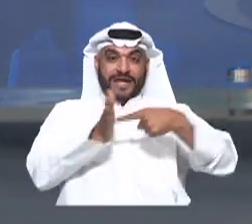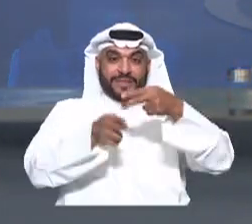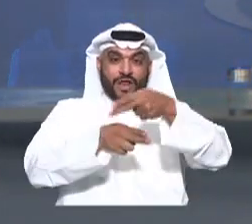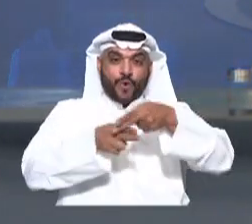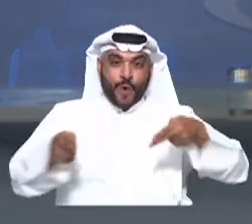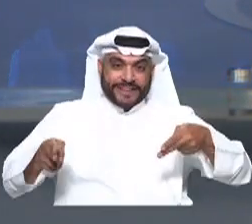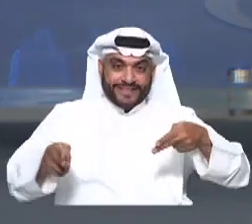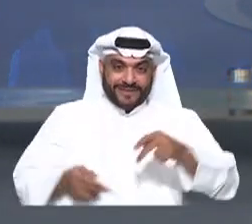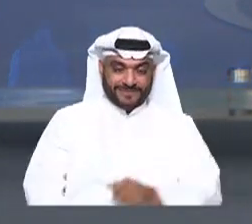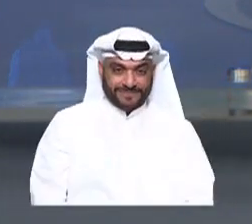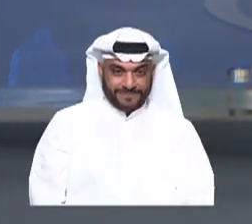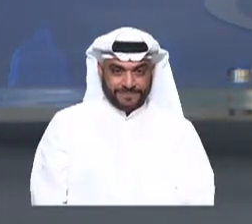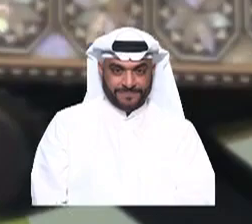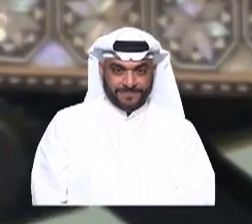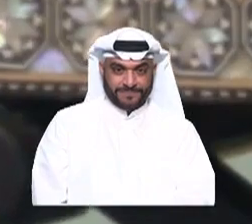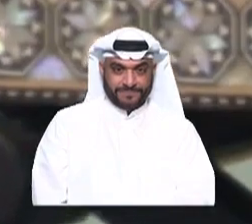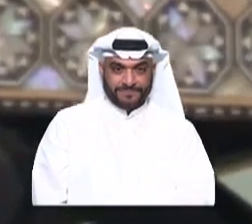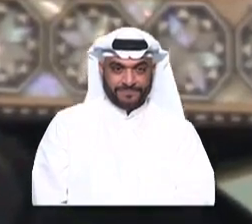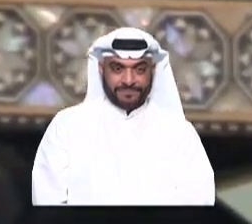الكويت.